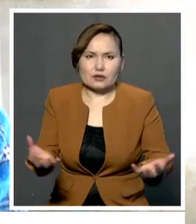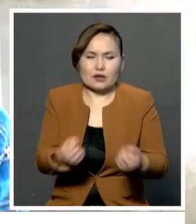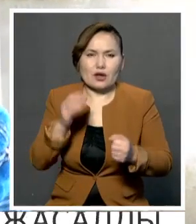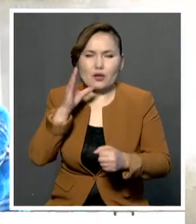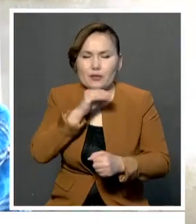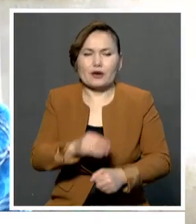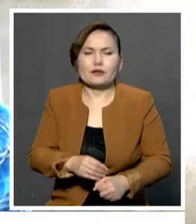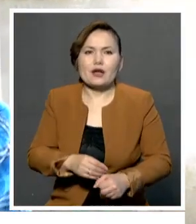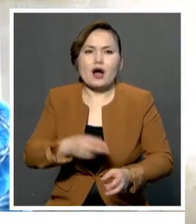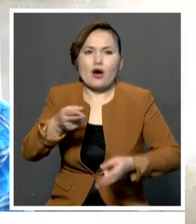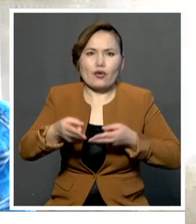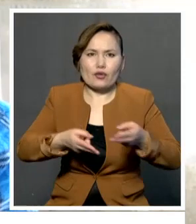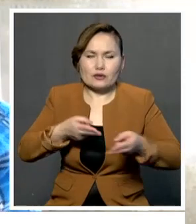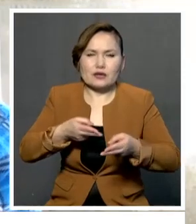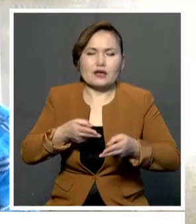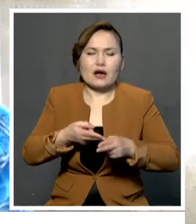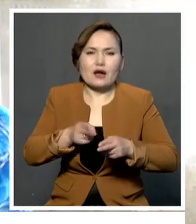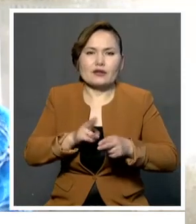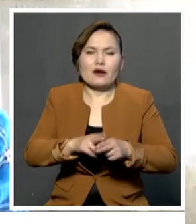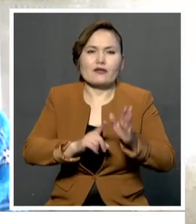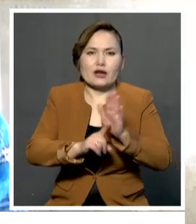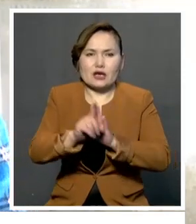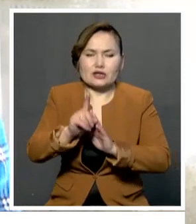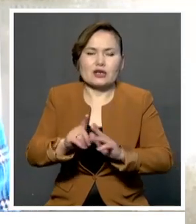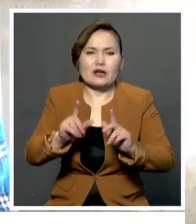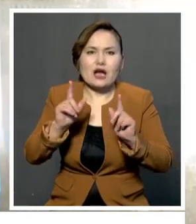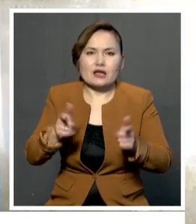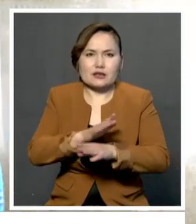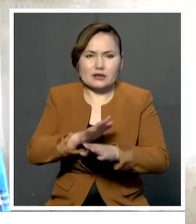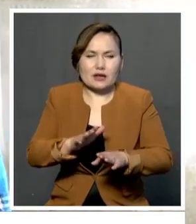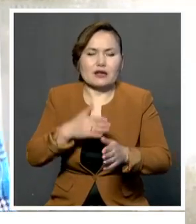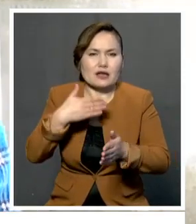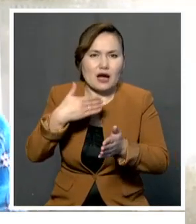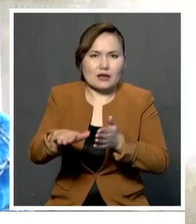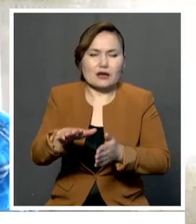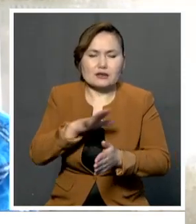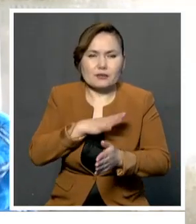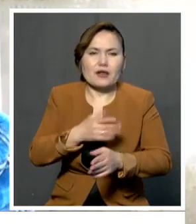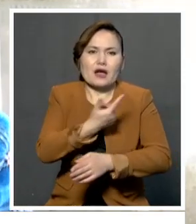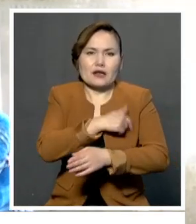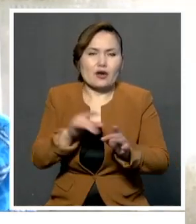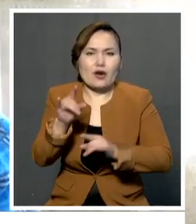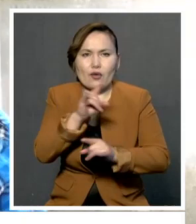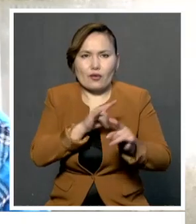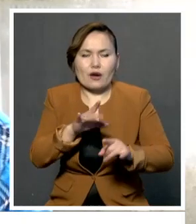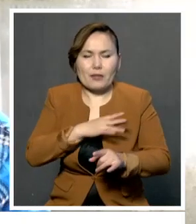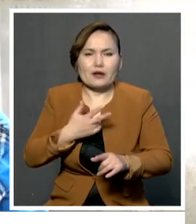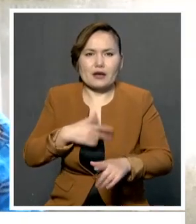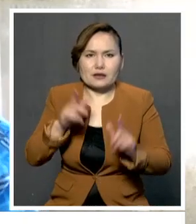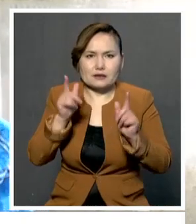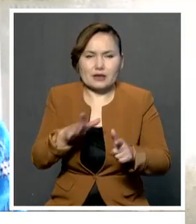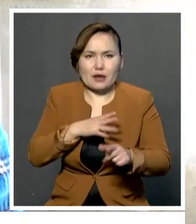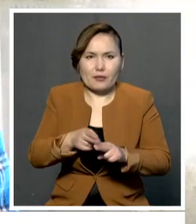Басында бұл отаны жасатуға келіспедім, тағы бірнеше жыл өмір сүремін деген сенімде болдым. Бірақ дәрігерлер мені көндірді. Ота барысында ұйықтап